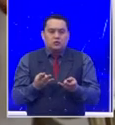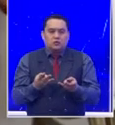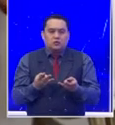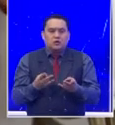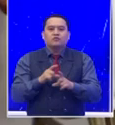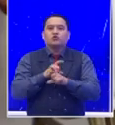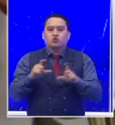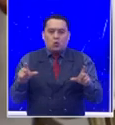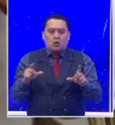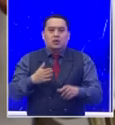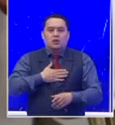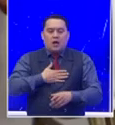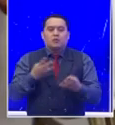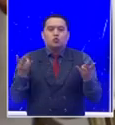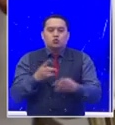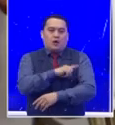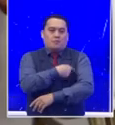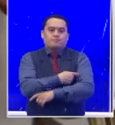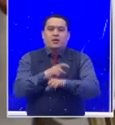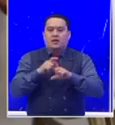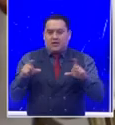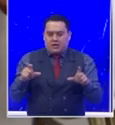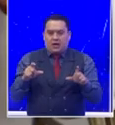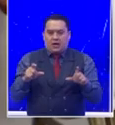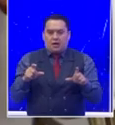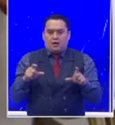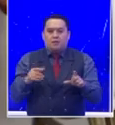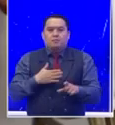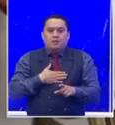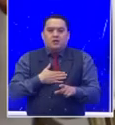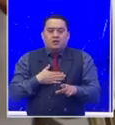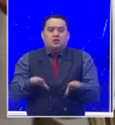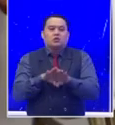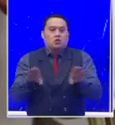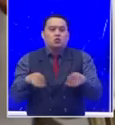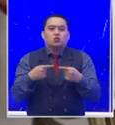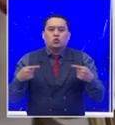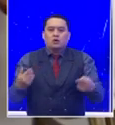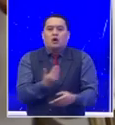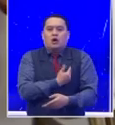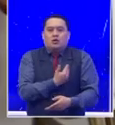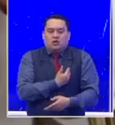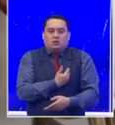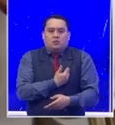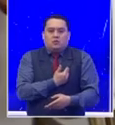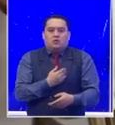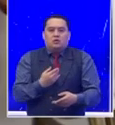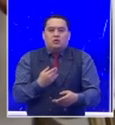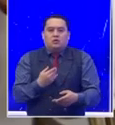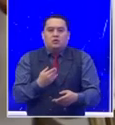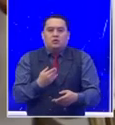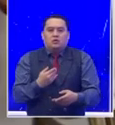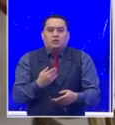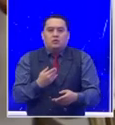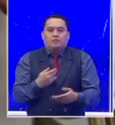Нам нужна школа, нам нужна поликлиника. Почему? Потому что мы такие же граждане, как и другие, да? Опять-таки